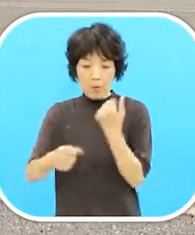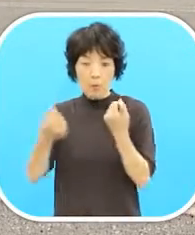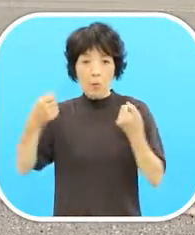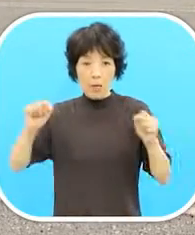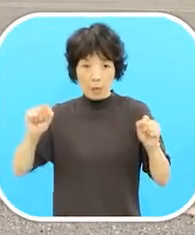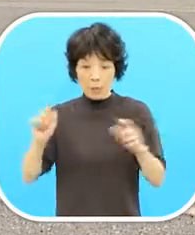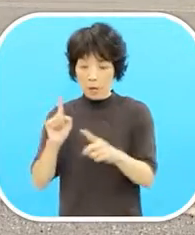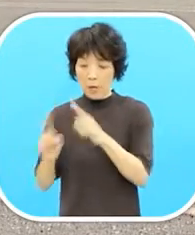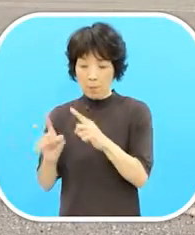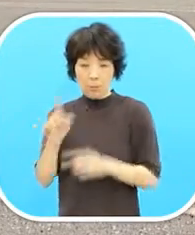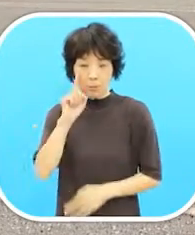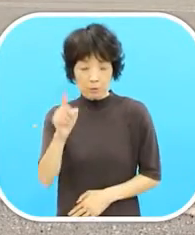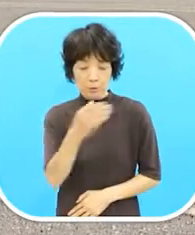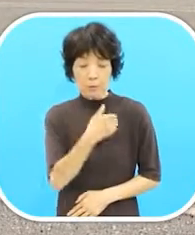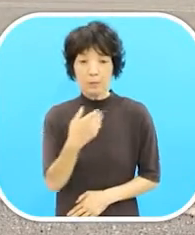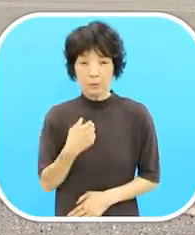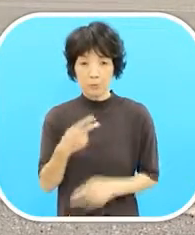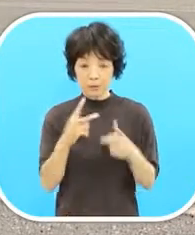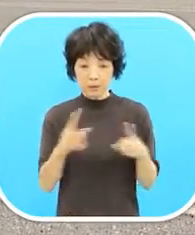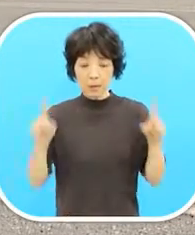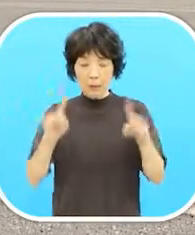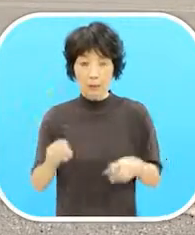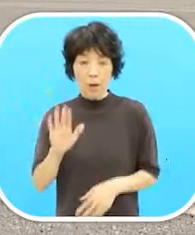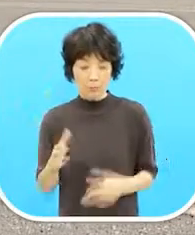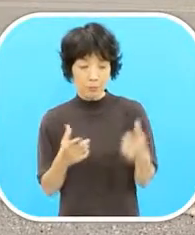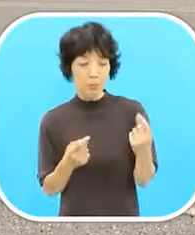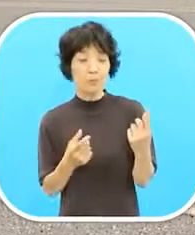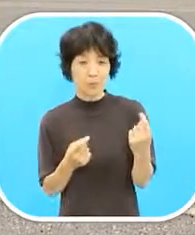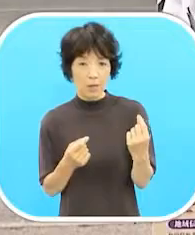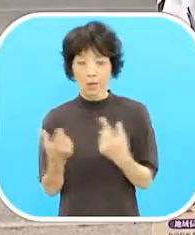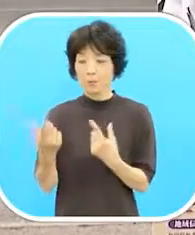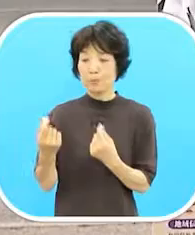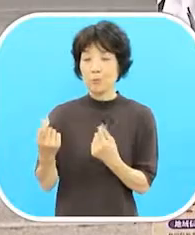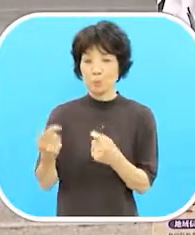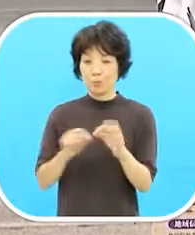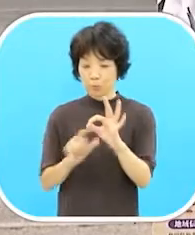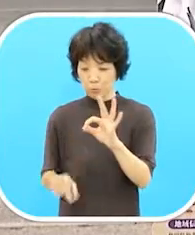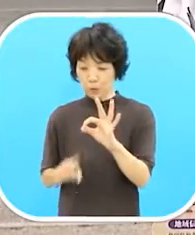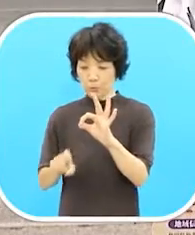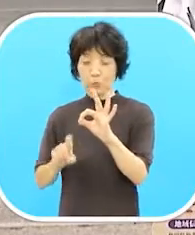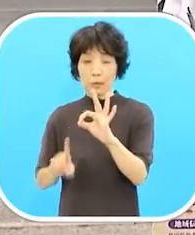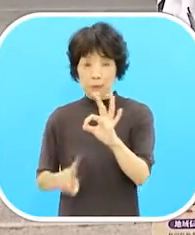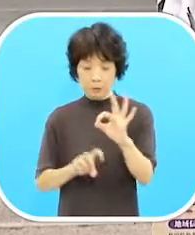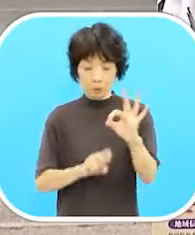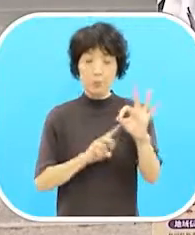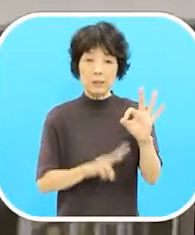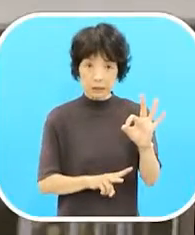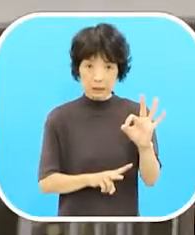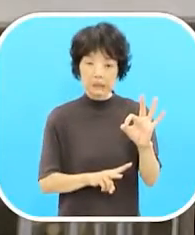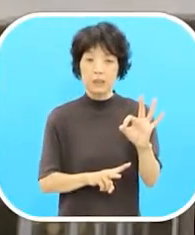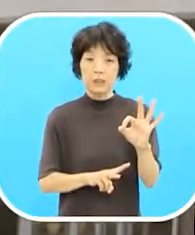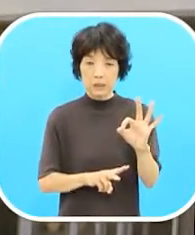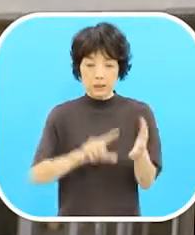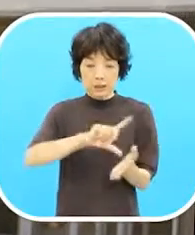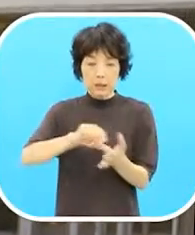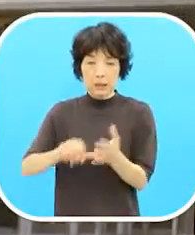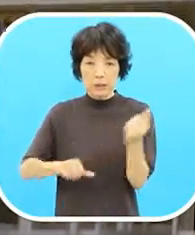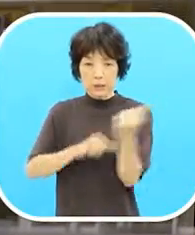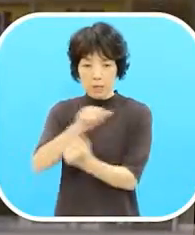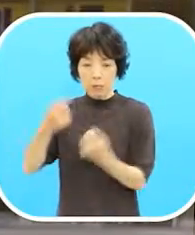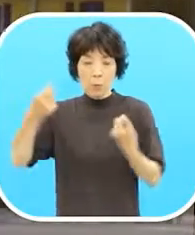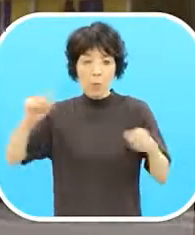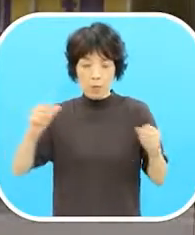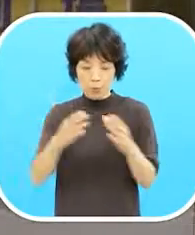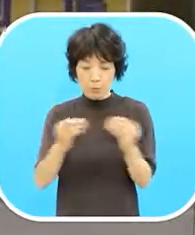芸能や祭りを見ることができるイベントがあるそうですね。 はい、そうなんです。10月の11日と12日地域伝統